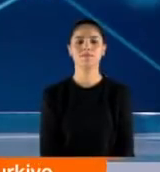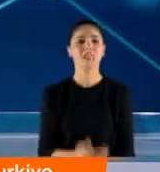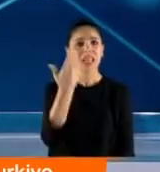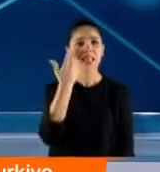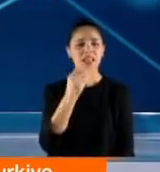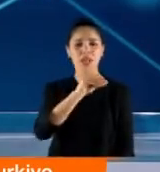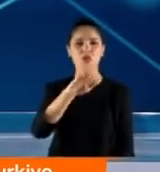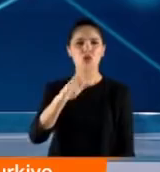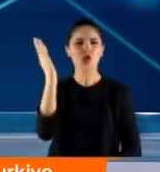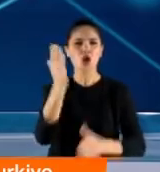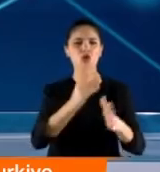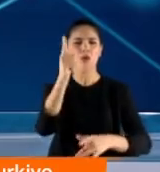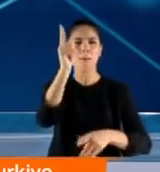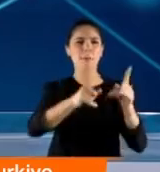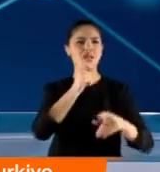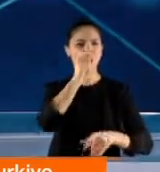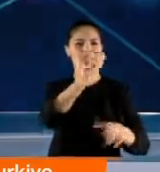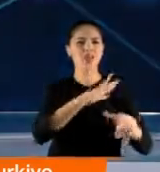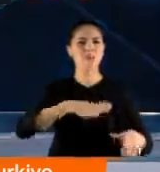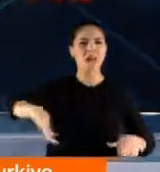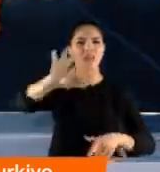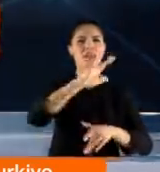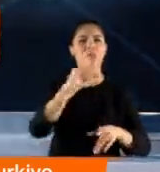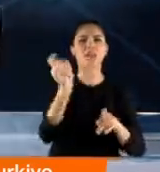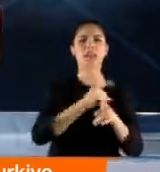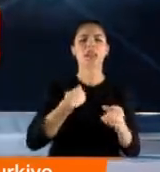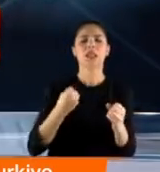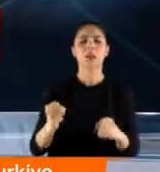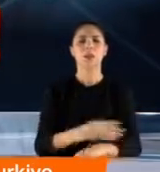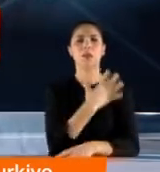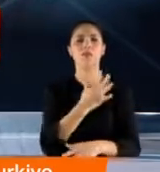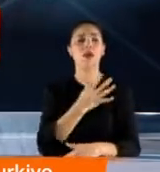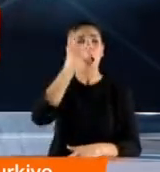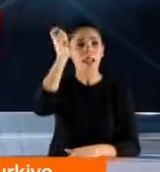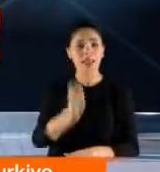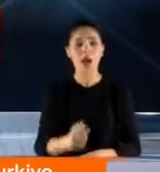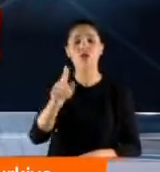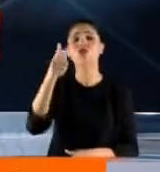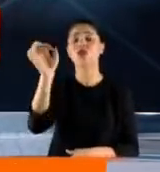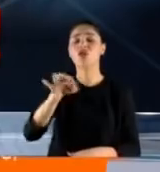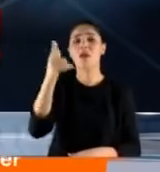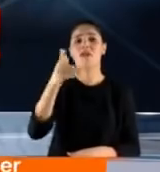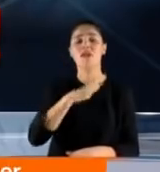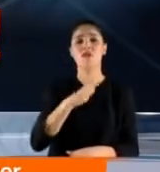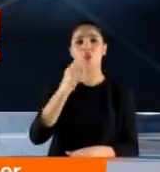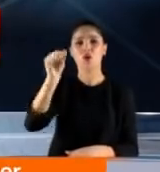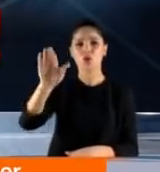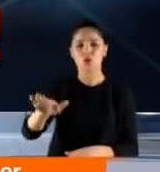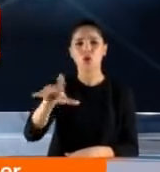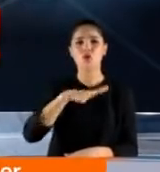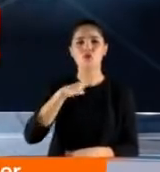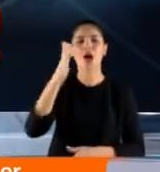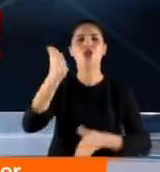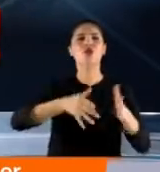İzlediğiniz gücü çocuğa yeten zorbalar var etrafımızda. Öfke duymamak elde değil gerçekten. Şimdi izleyeceğiniz görüntü de öyle. Küçücük bir çocuk